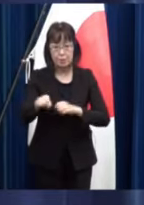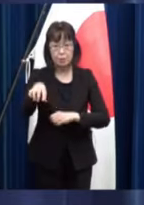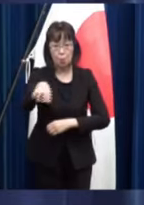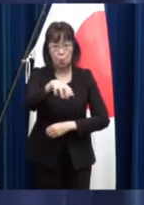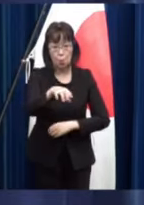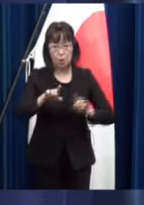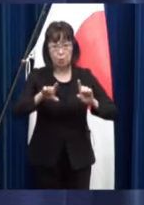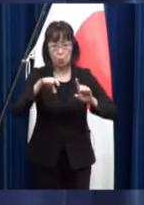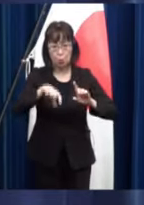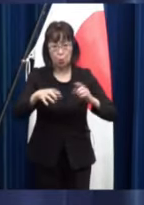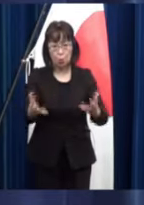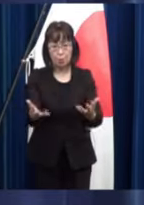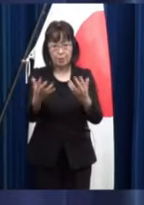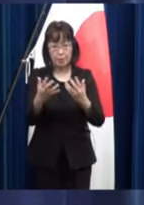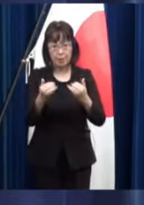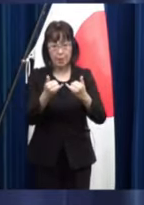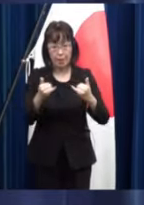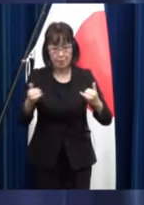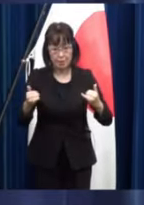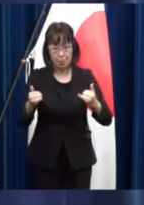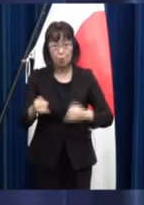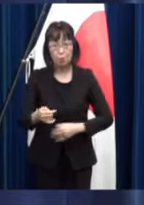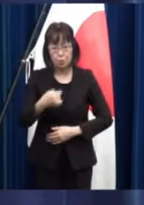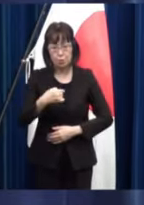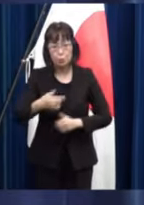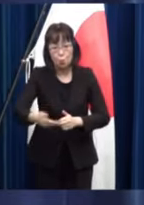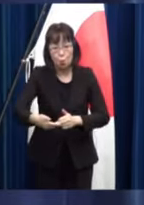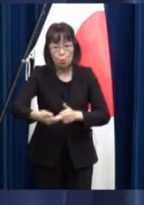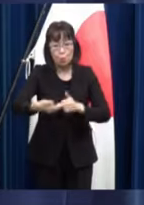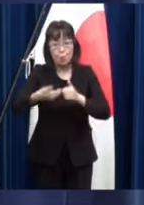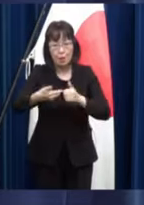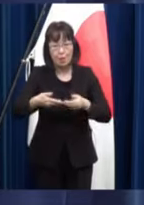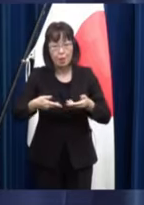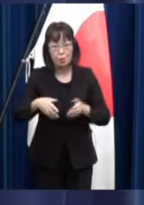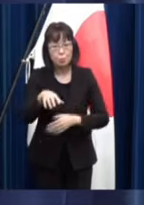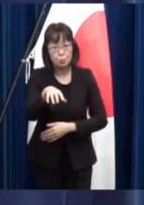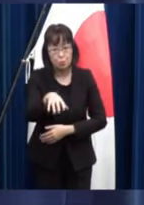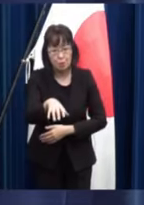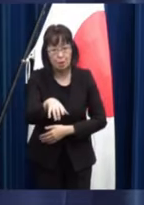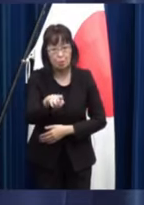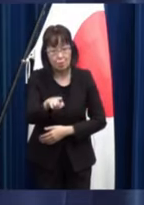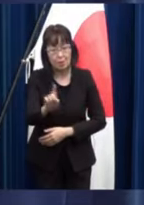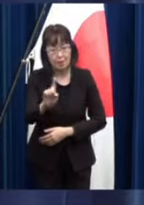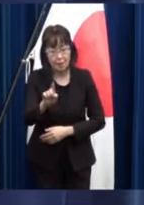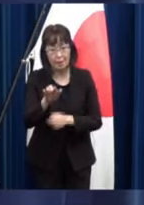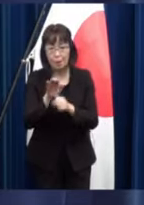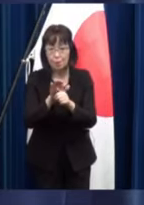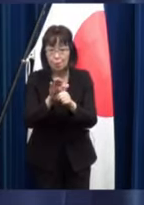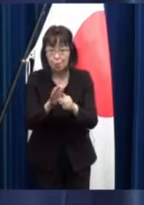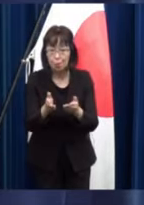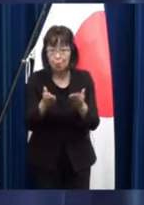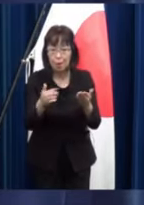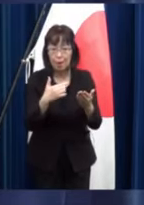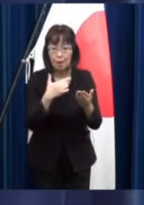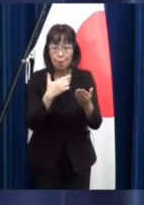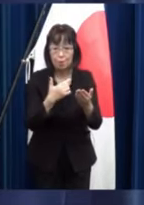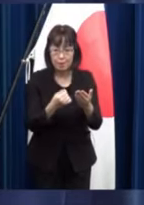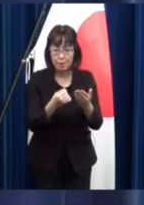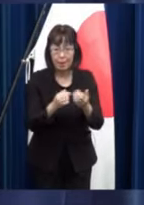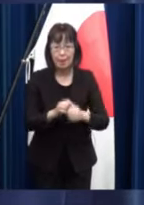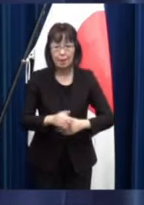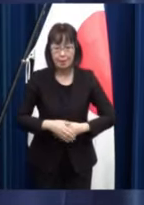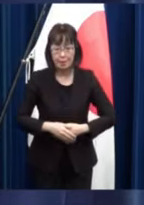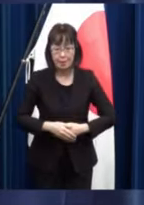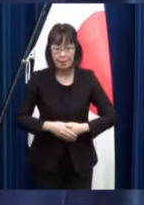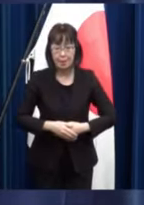は、自分を育ててくれたふるさと、何らかの形で貢献をしたい、何らか